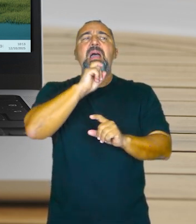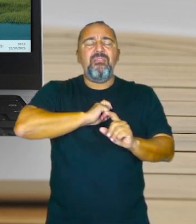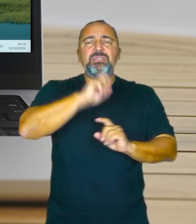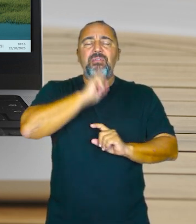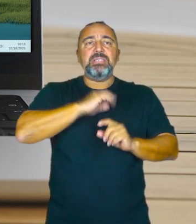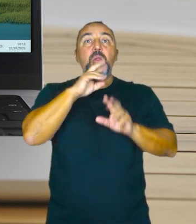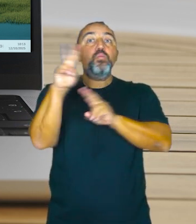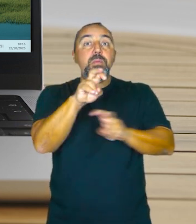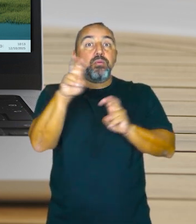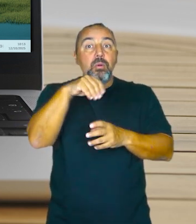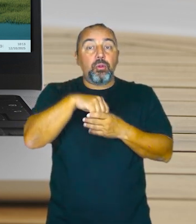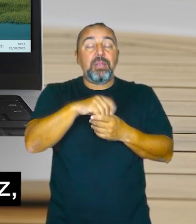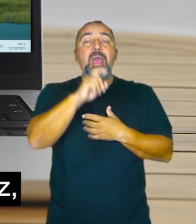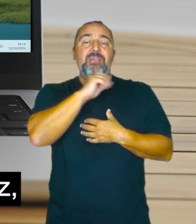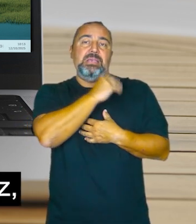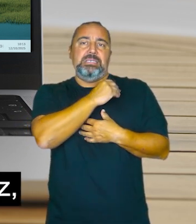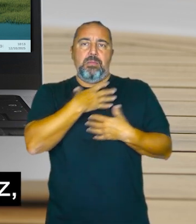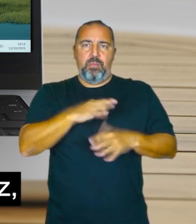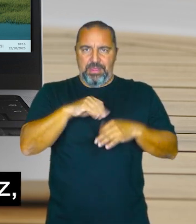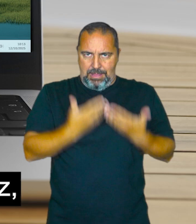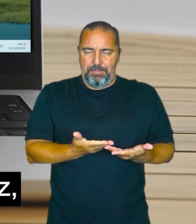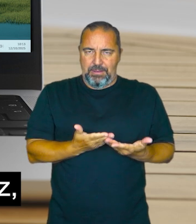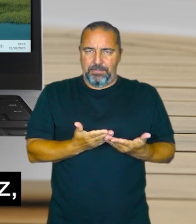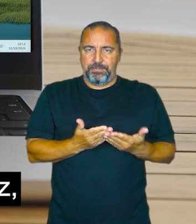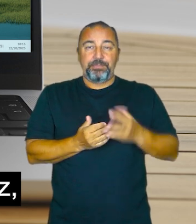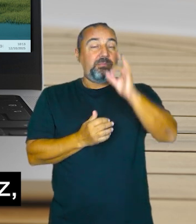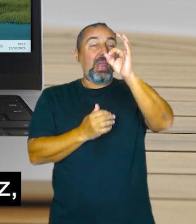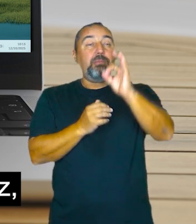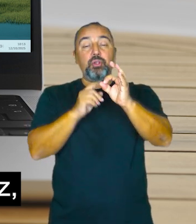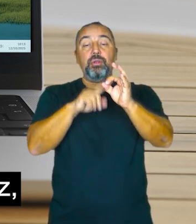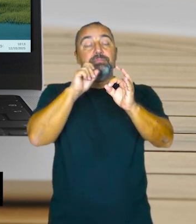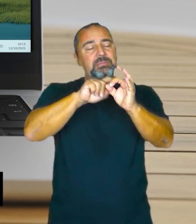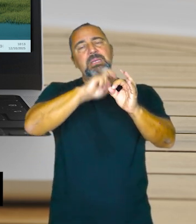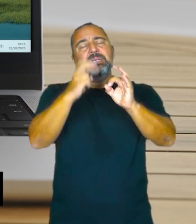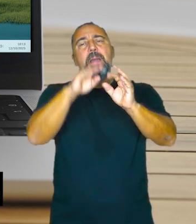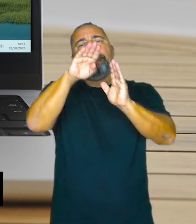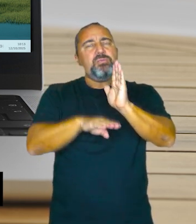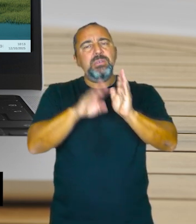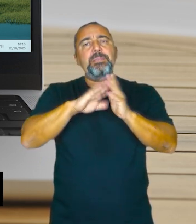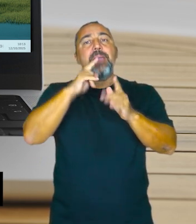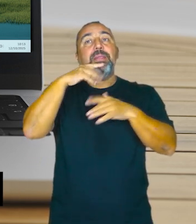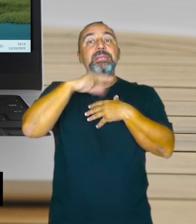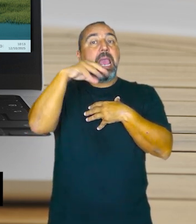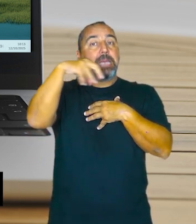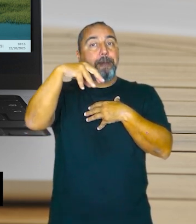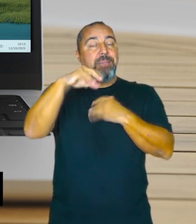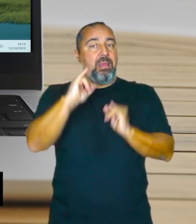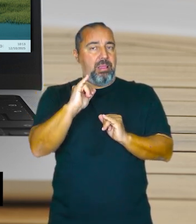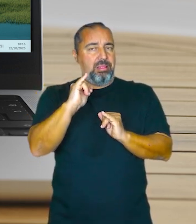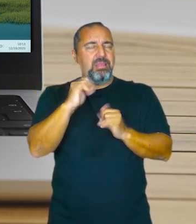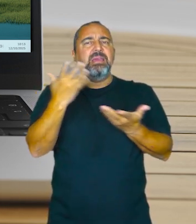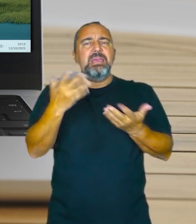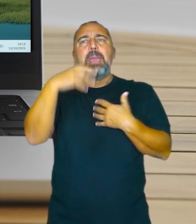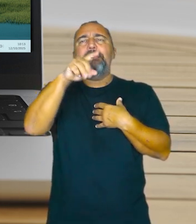eduki berria argitaratzen duenean jakinarazpenak jasotzeko. Botoiaren ordez, kanpai ikonoa duen menu bat jarriko